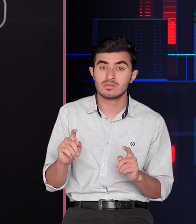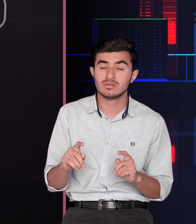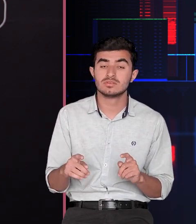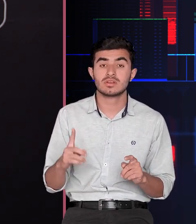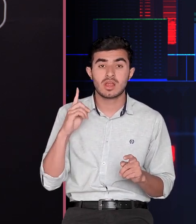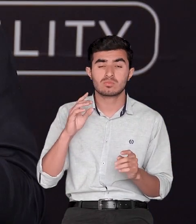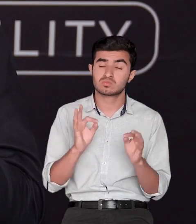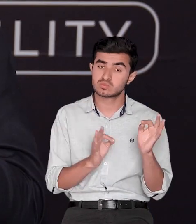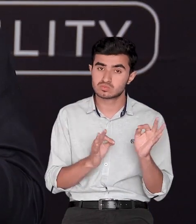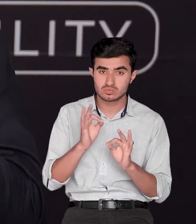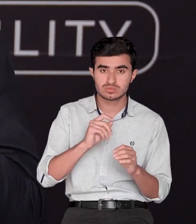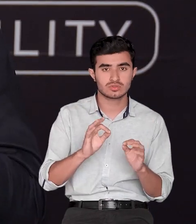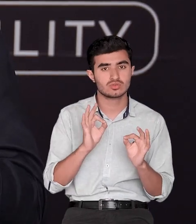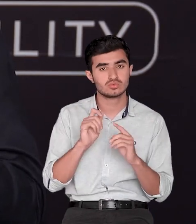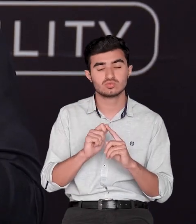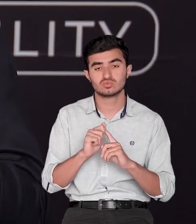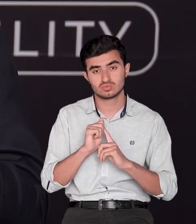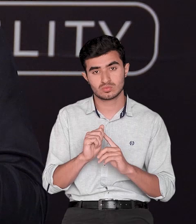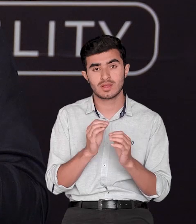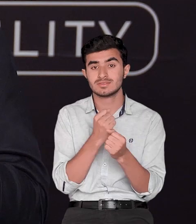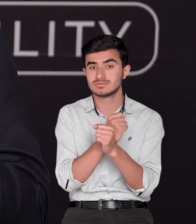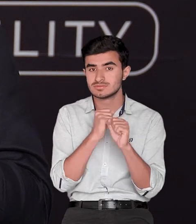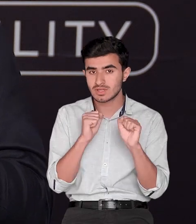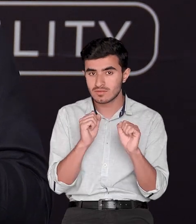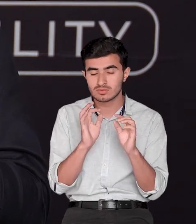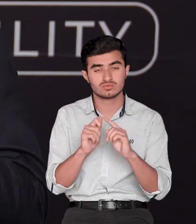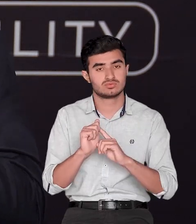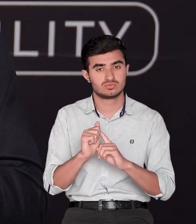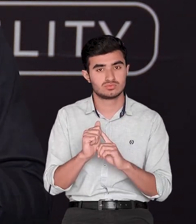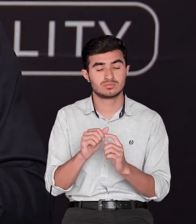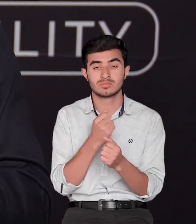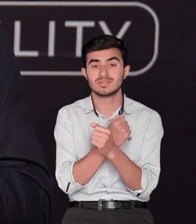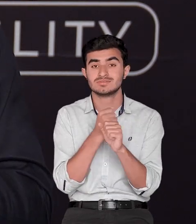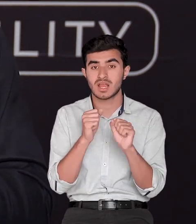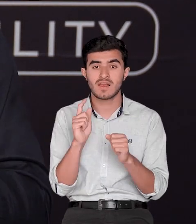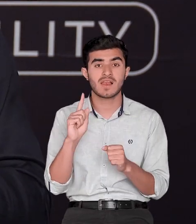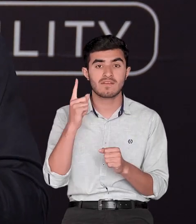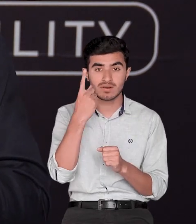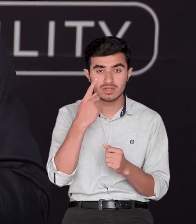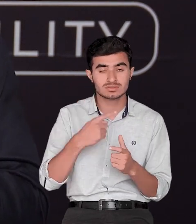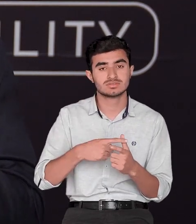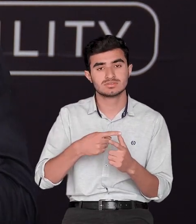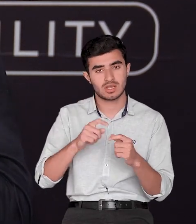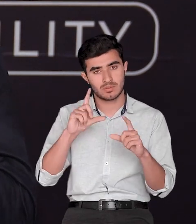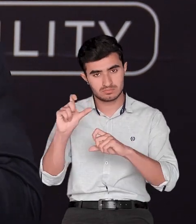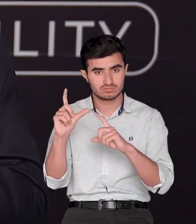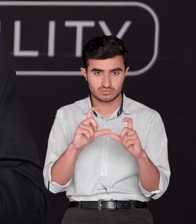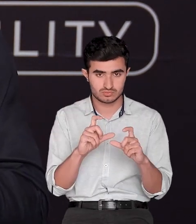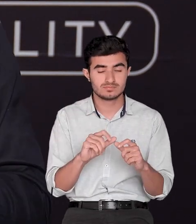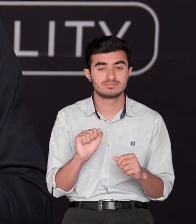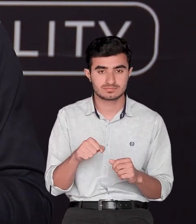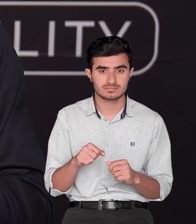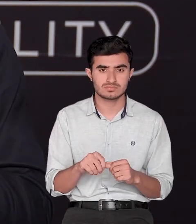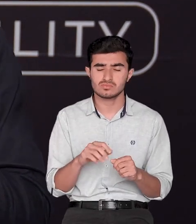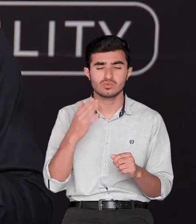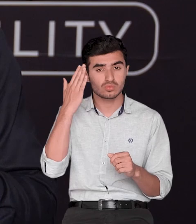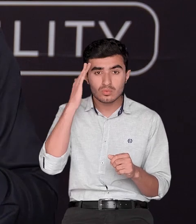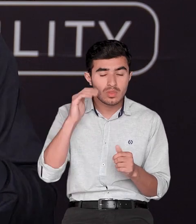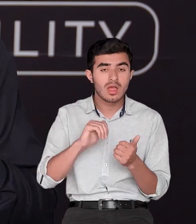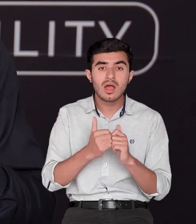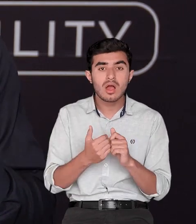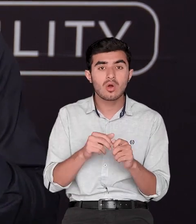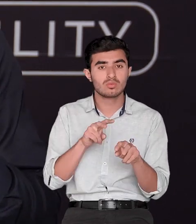हूँ कि घोड़ा किस वक्त क्या रिएक्ट करता है वो राइडर्स के भी बस में नहीं होता बाज़ दफ़ा, मतलब वो उसको कंट्रोल नहीं कर पाता। ये